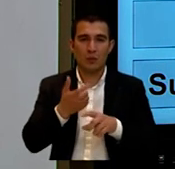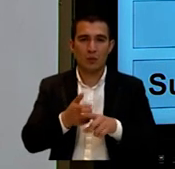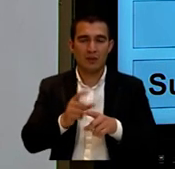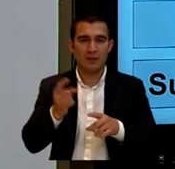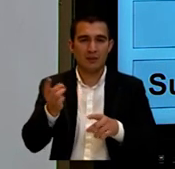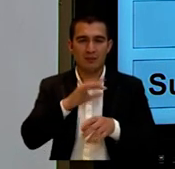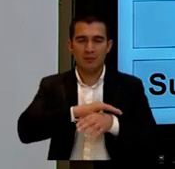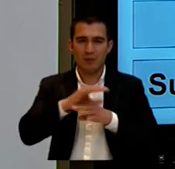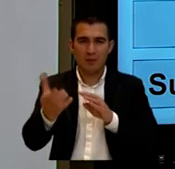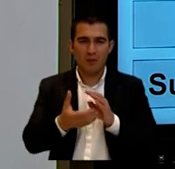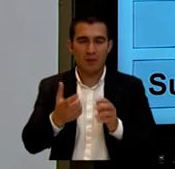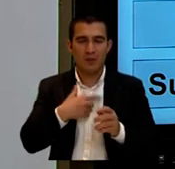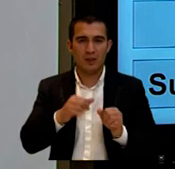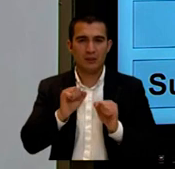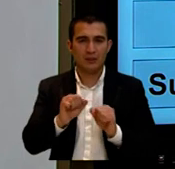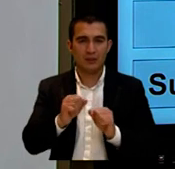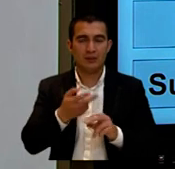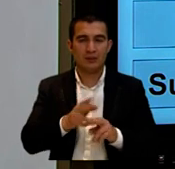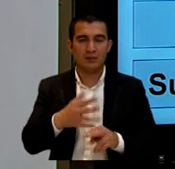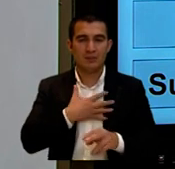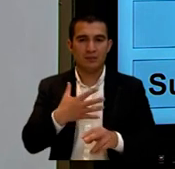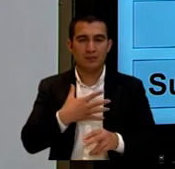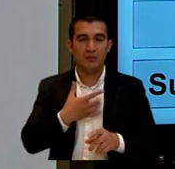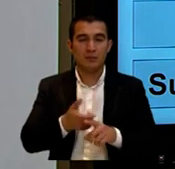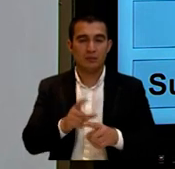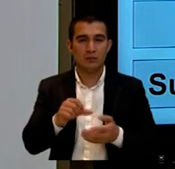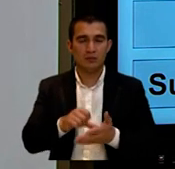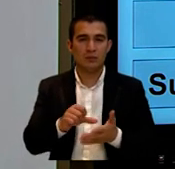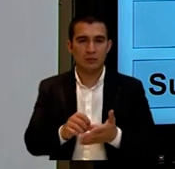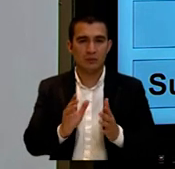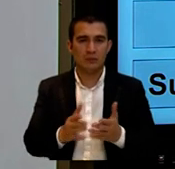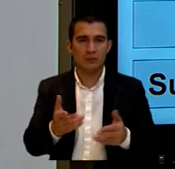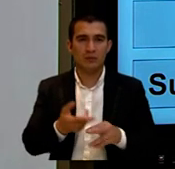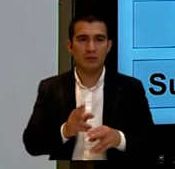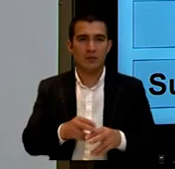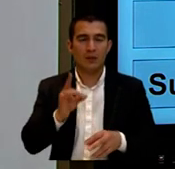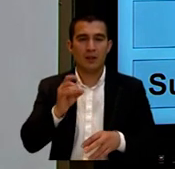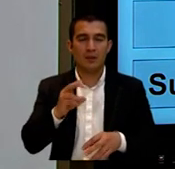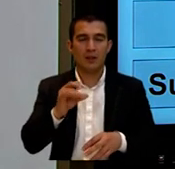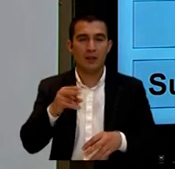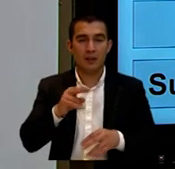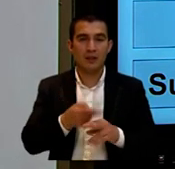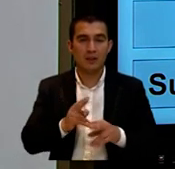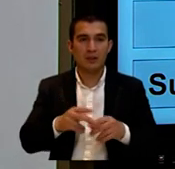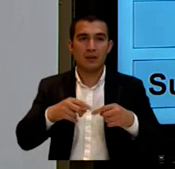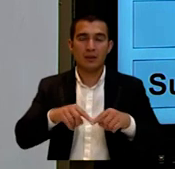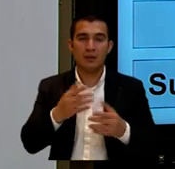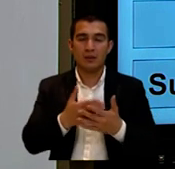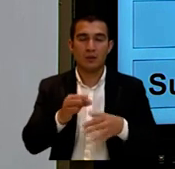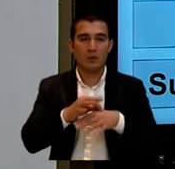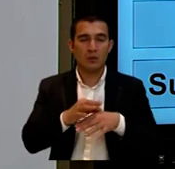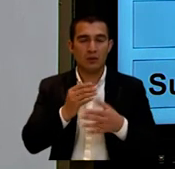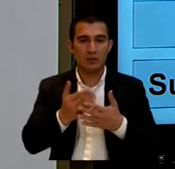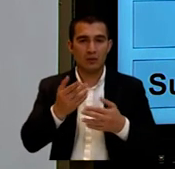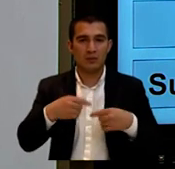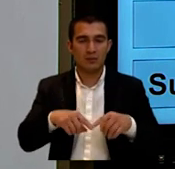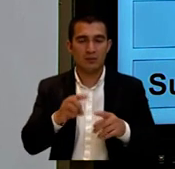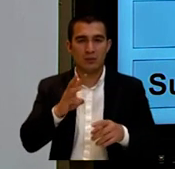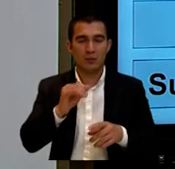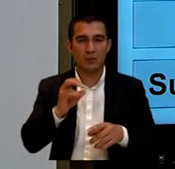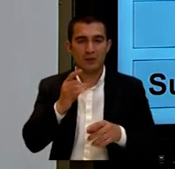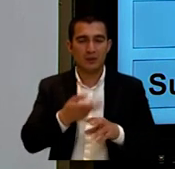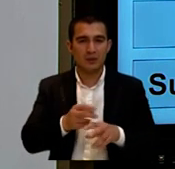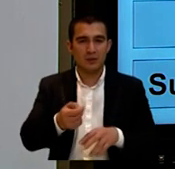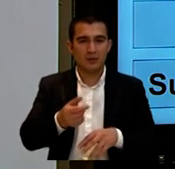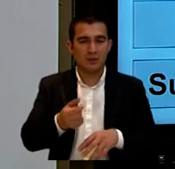білен